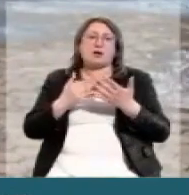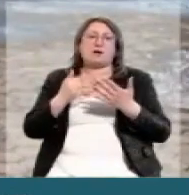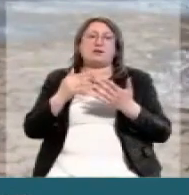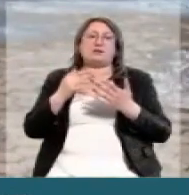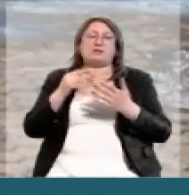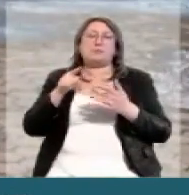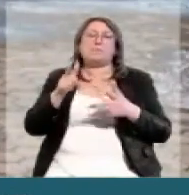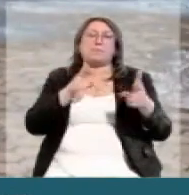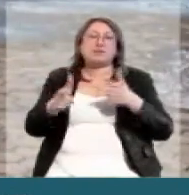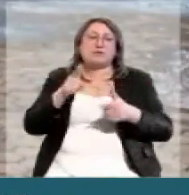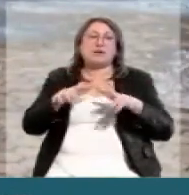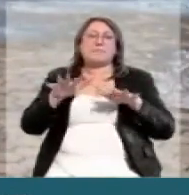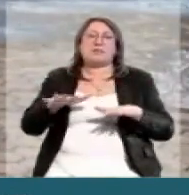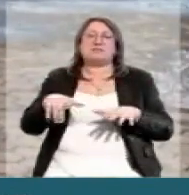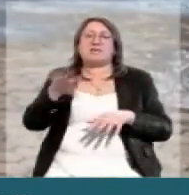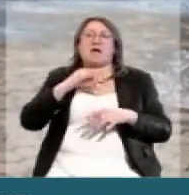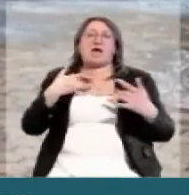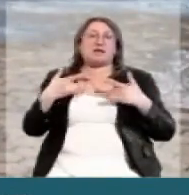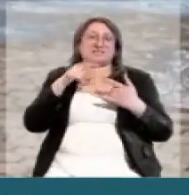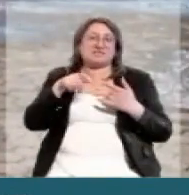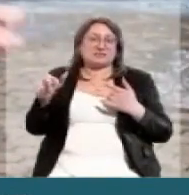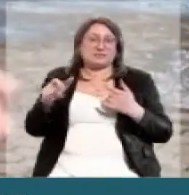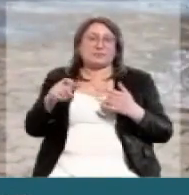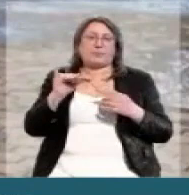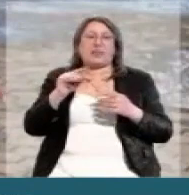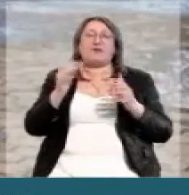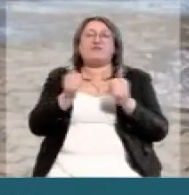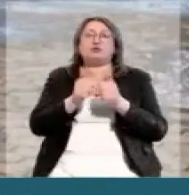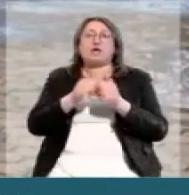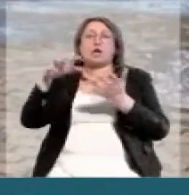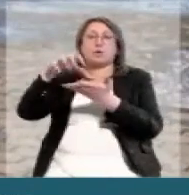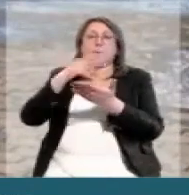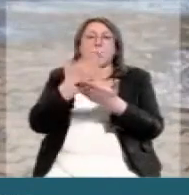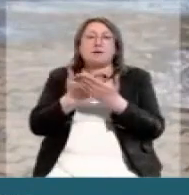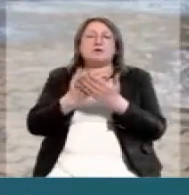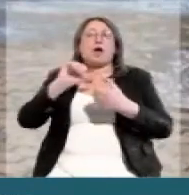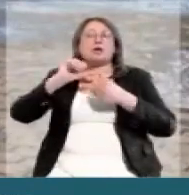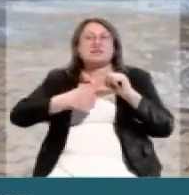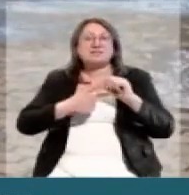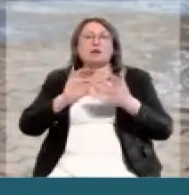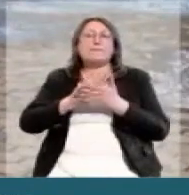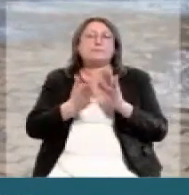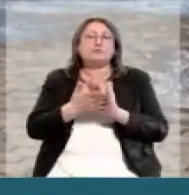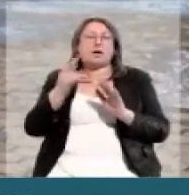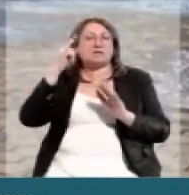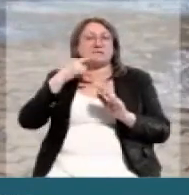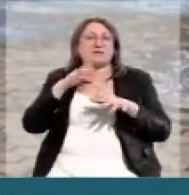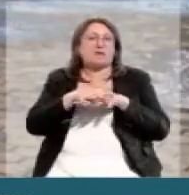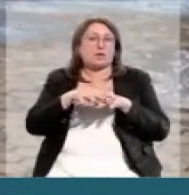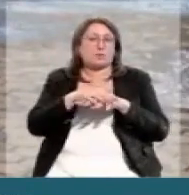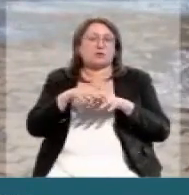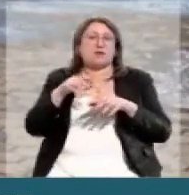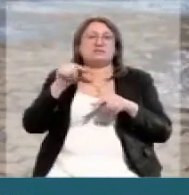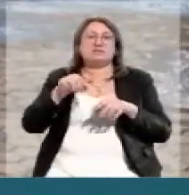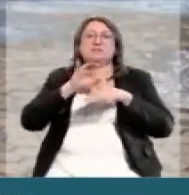которую подготовили местные артисты. К тому же возле юрт показывают обычаи и традиции казахского народа.